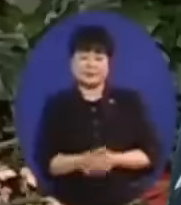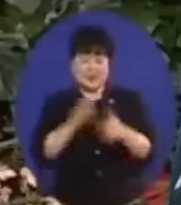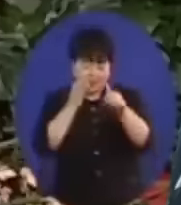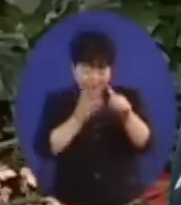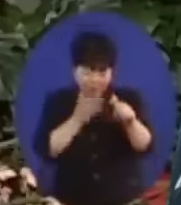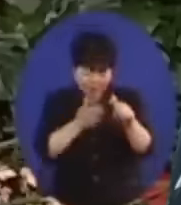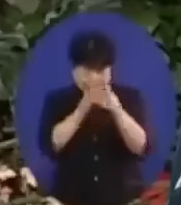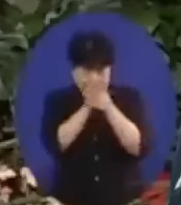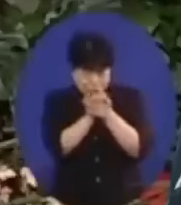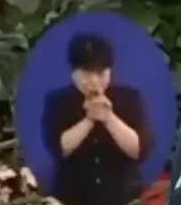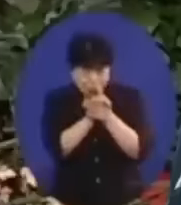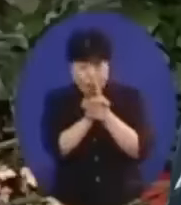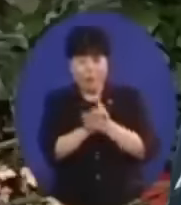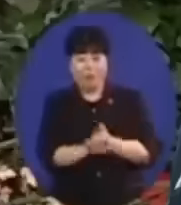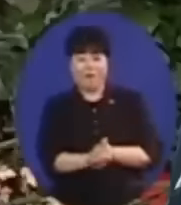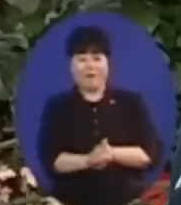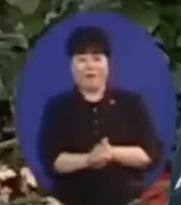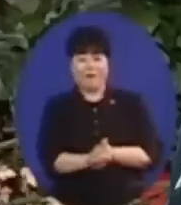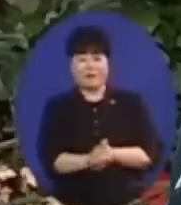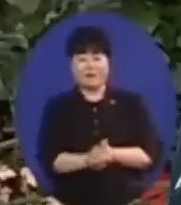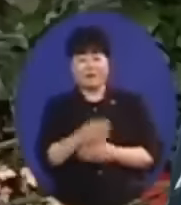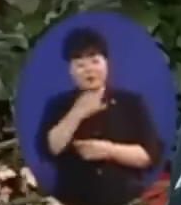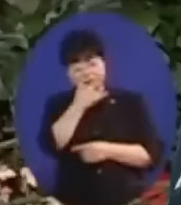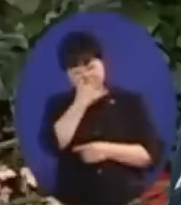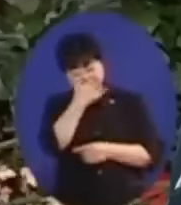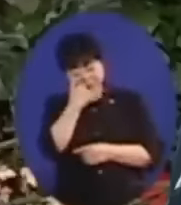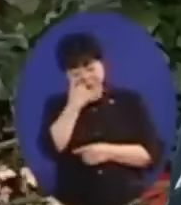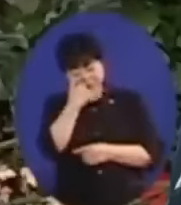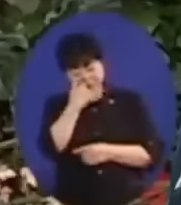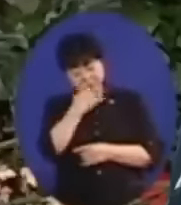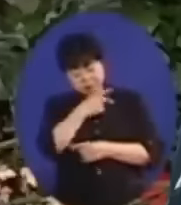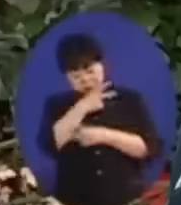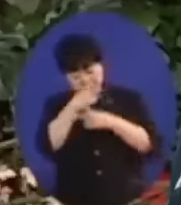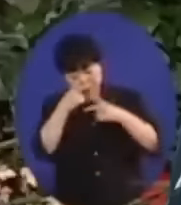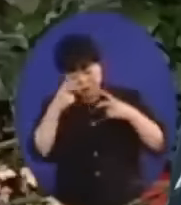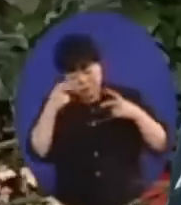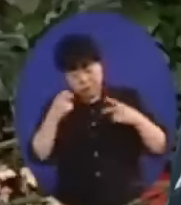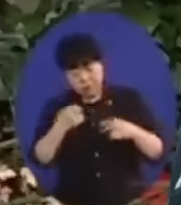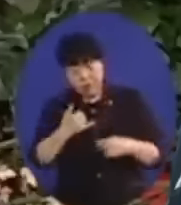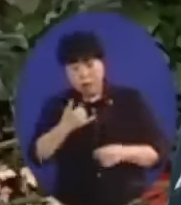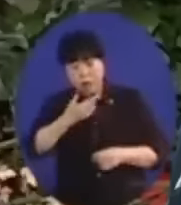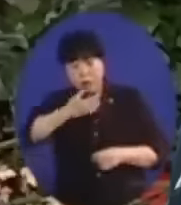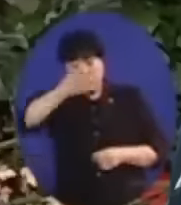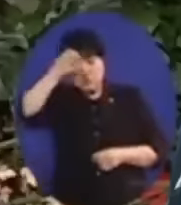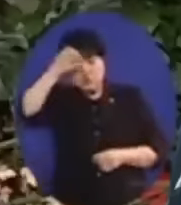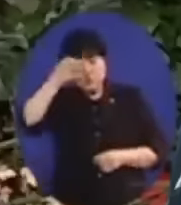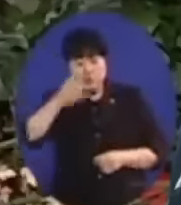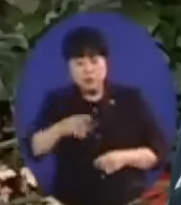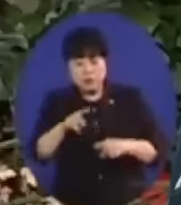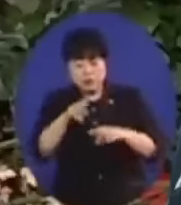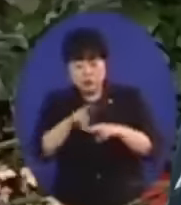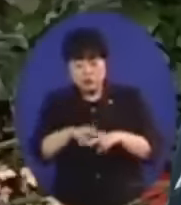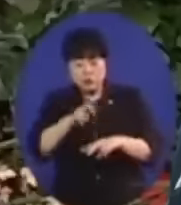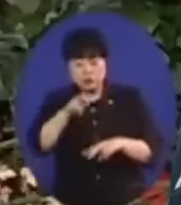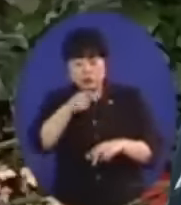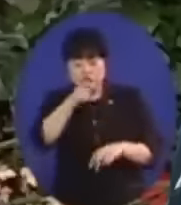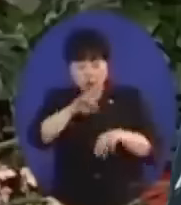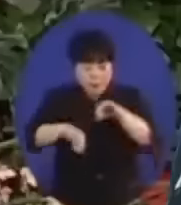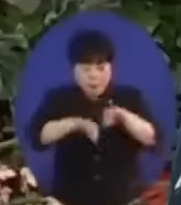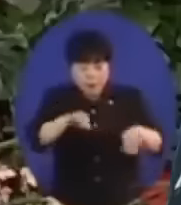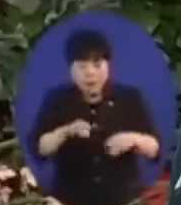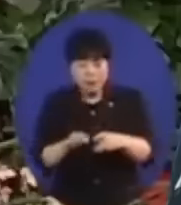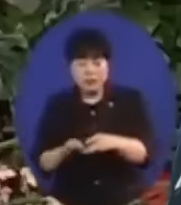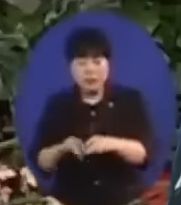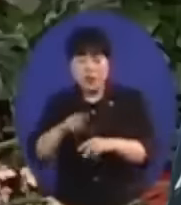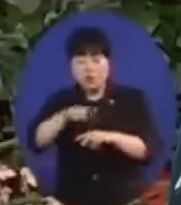간절히 기도를 하고 잠을 잤는데 꿈에 제가 우리 교회에서 우물을 파고 있었습니다. 우물을 파면서 저는 이 물이